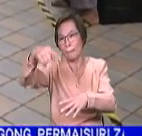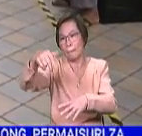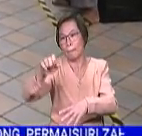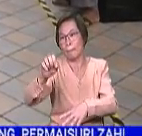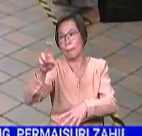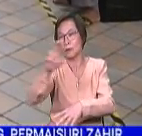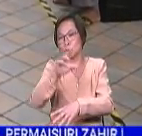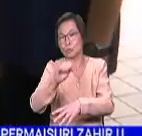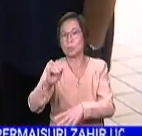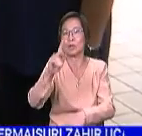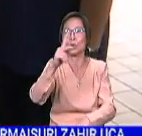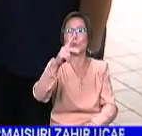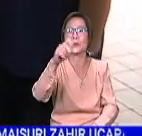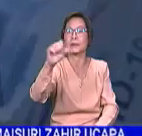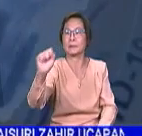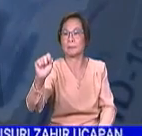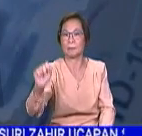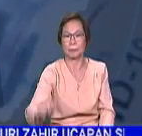start